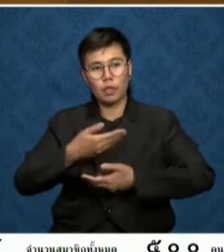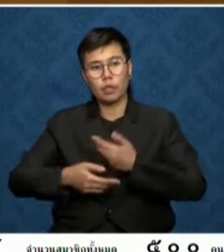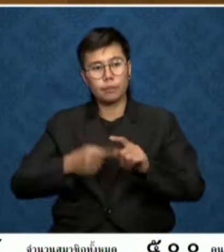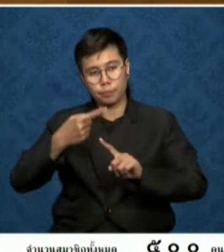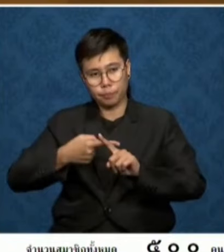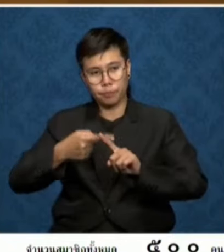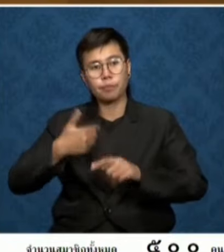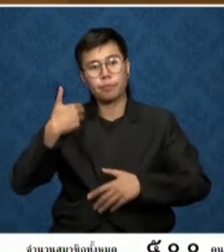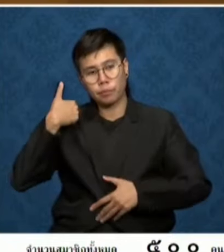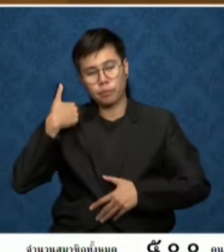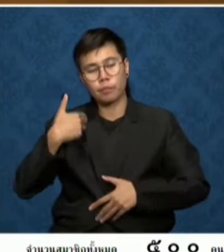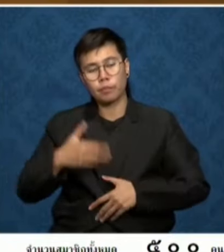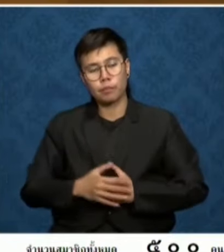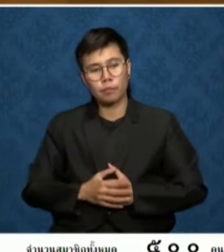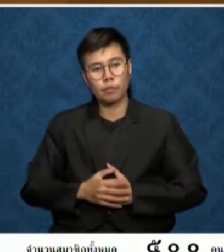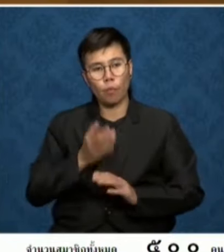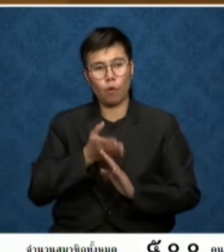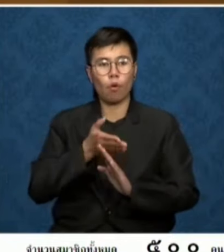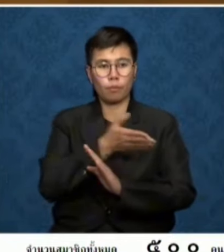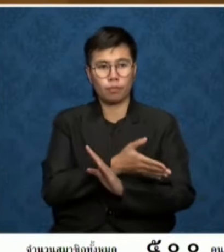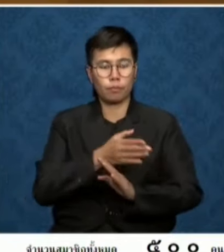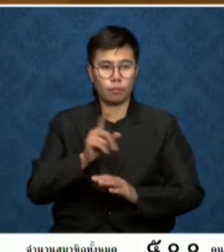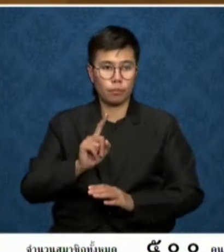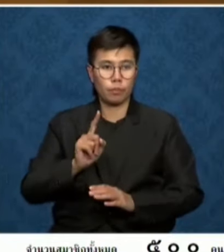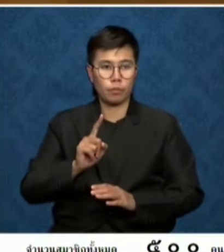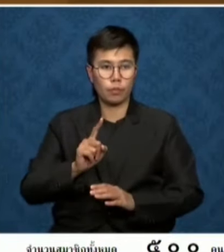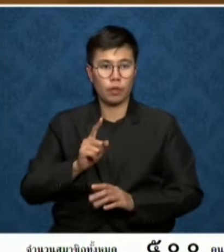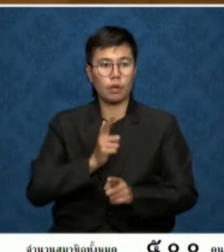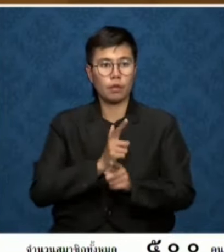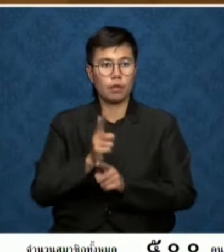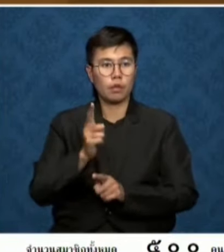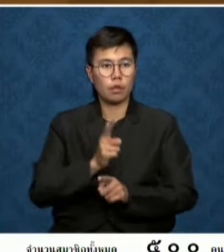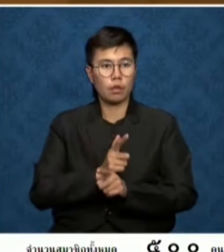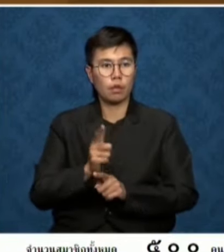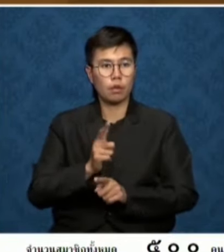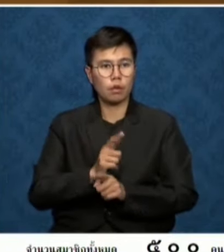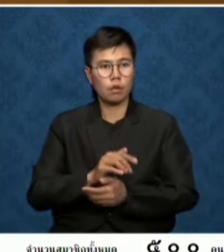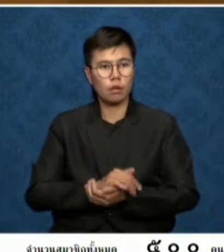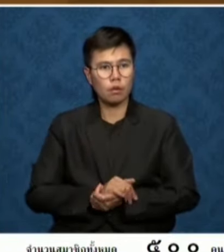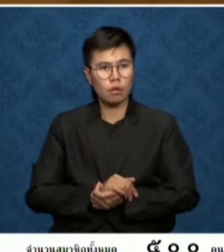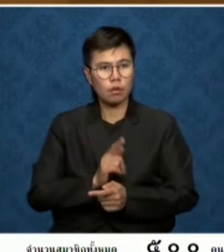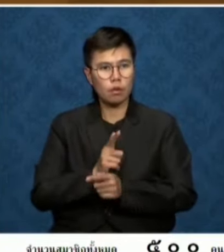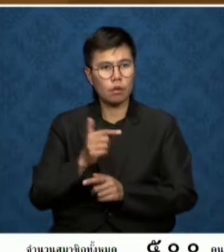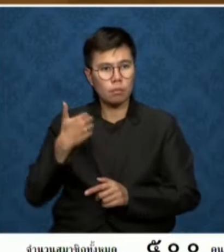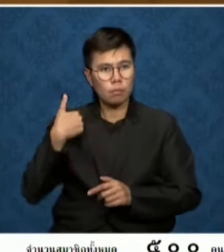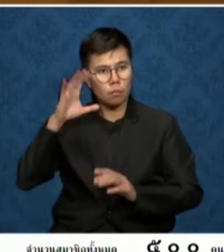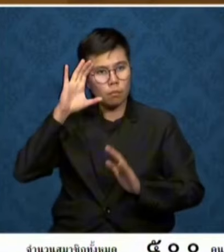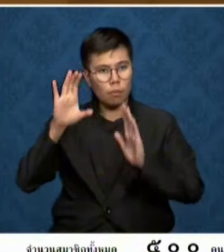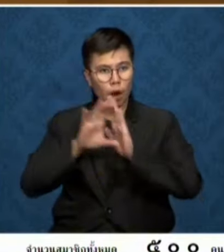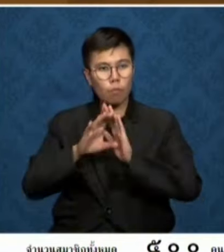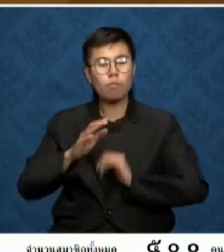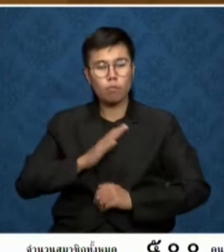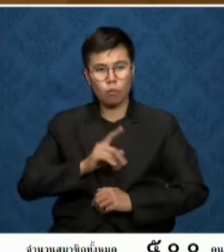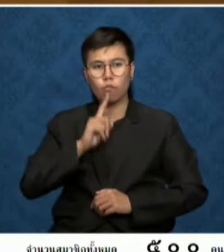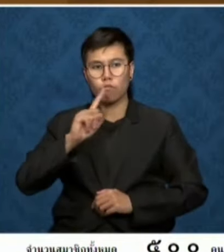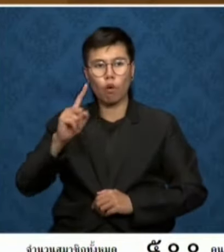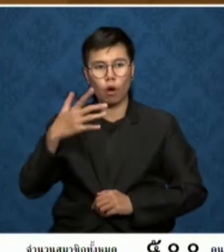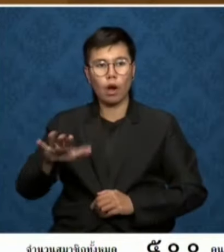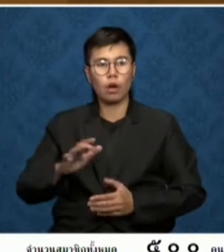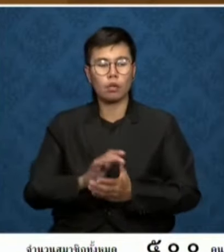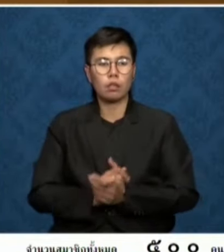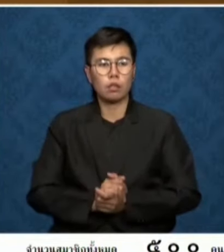จำได้ก่อนหน้านี้ที่มีการไปเลี้ยงกันเนี่ยนะครับก็ปรากฏภาพผมก็ร้องไปแล้วนะฮะว่ามีการน